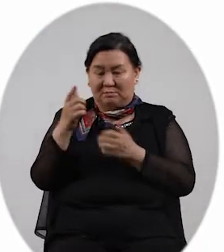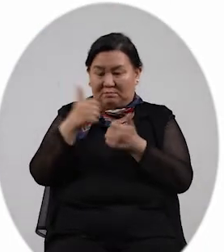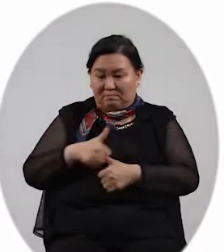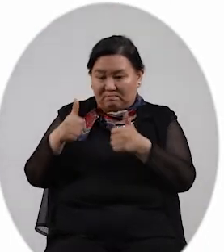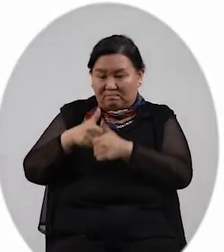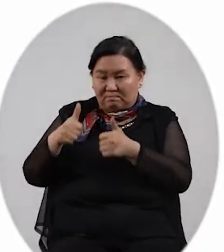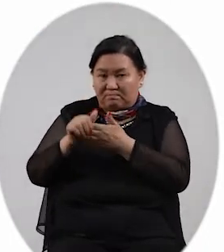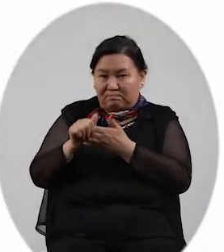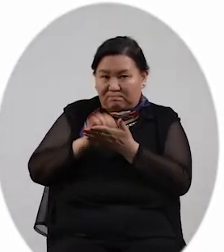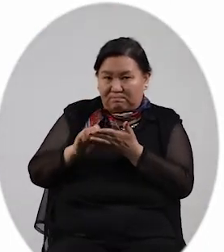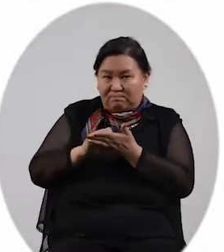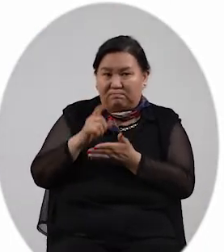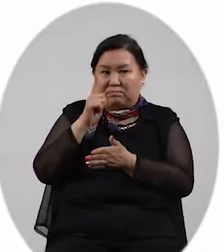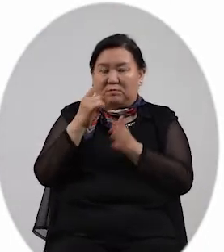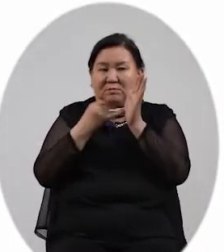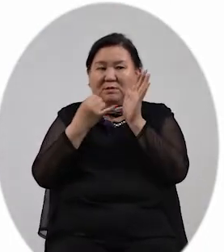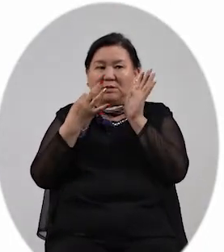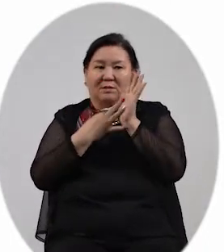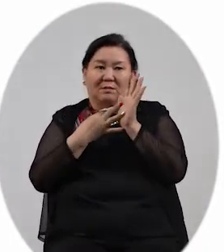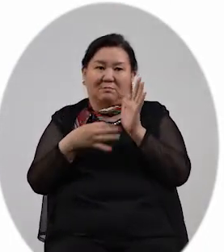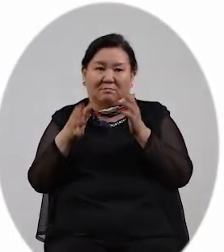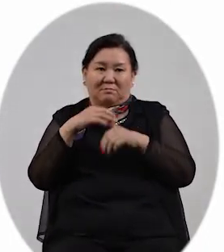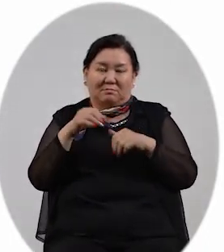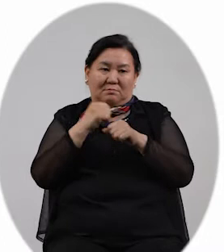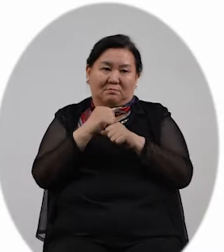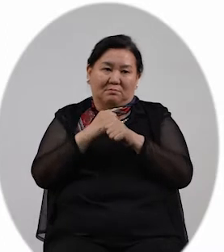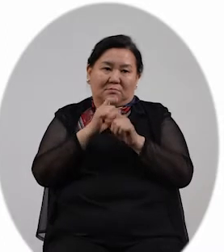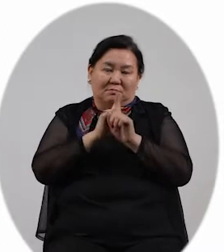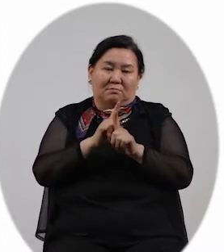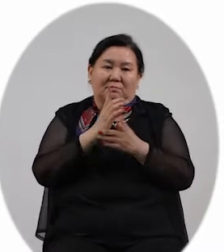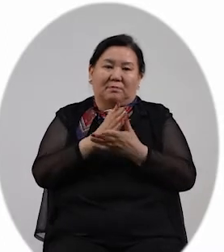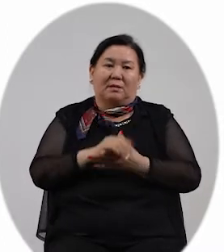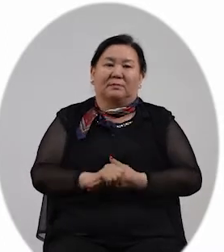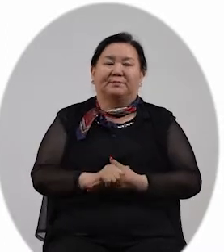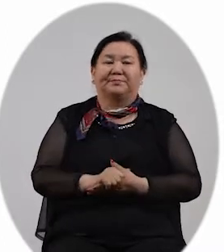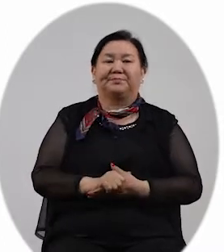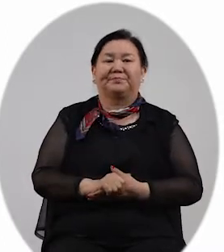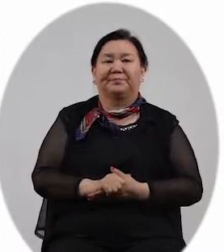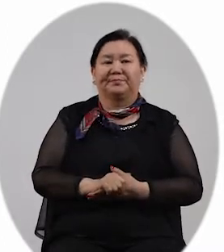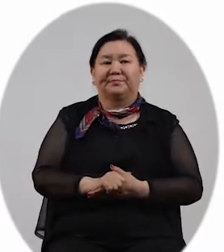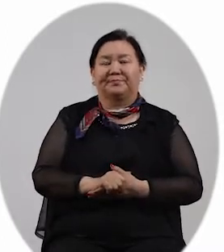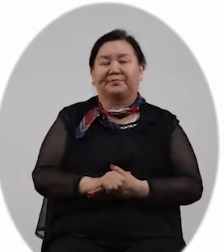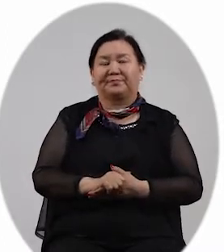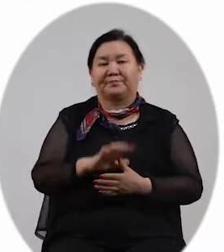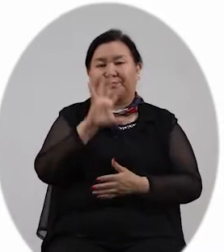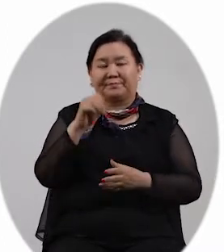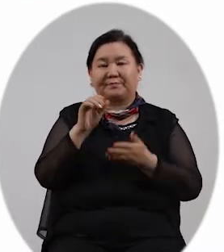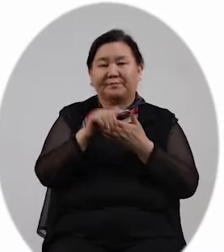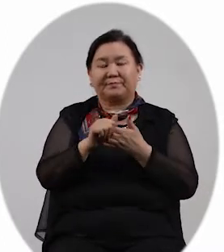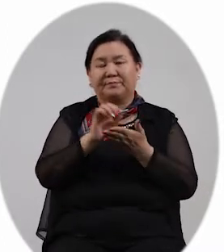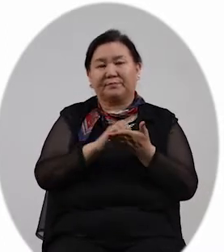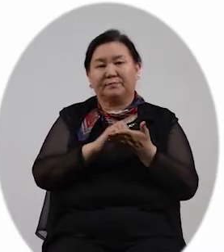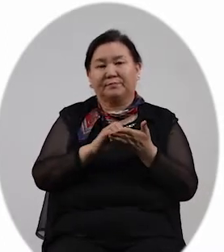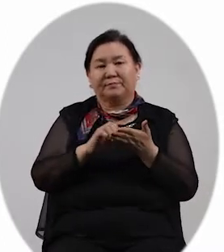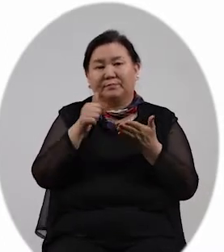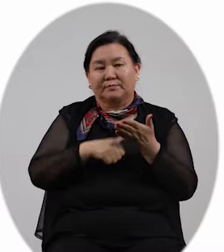бүрдүүлэх нь байна. 168 цагийн одоо ажлыг бид хэд зарцуулах нь байна гэд эдгээр одоо бичиг баримтыг бид нар